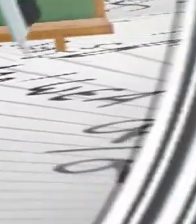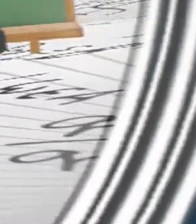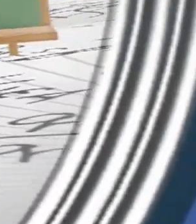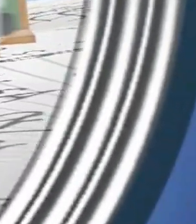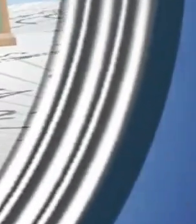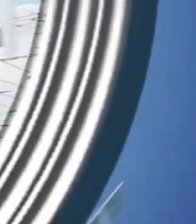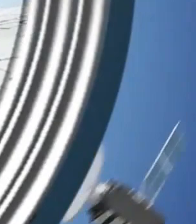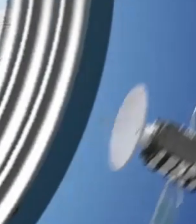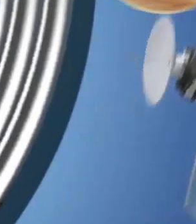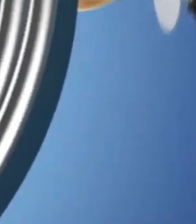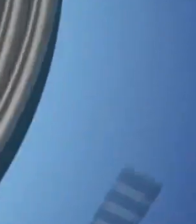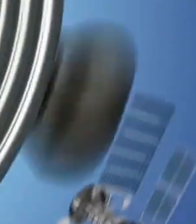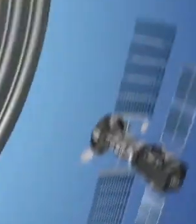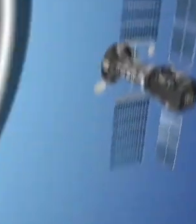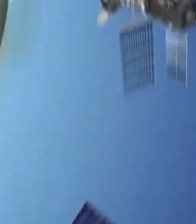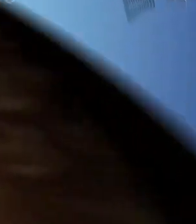Muzica